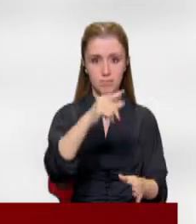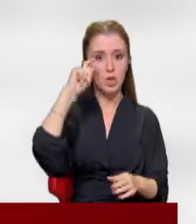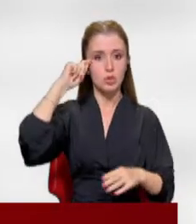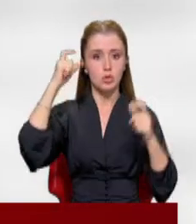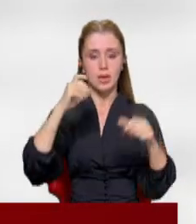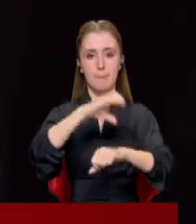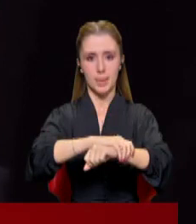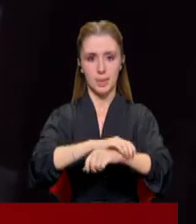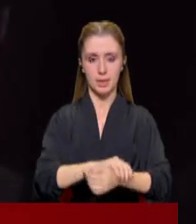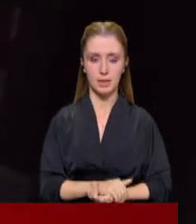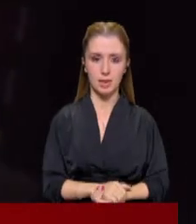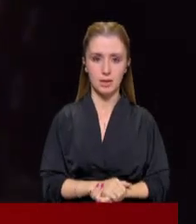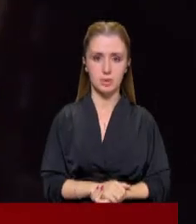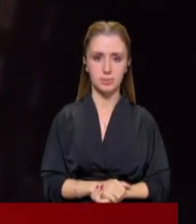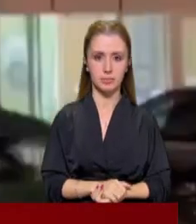Üsküdar'da